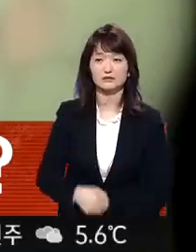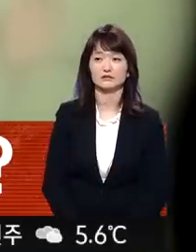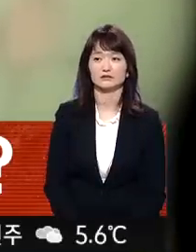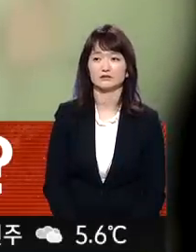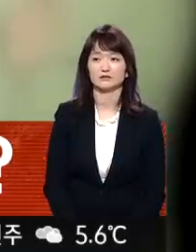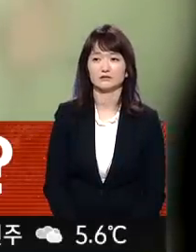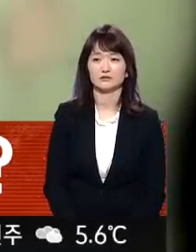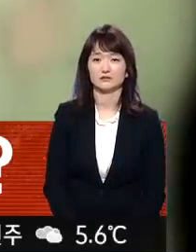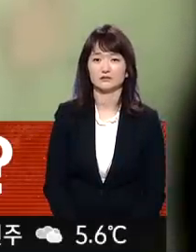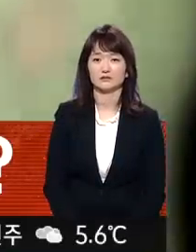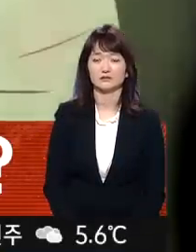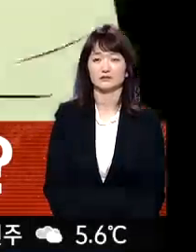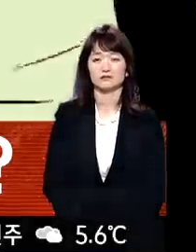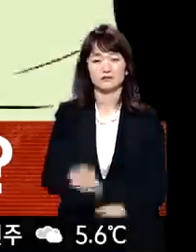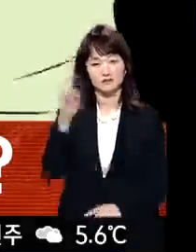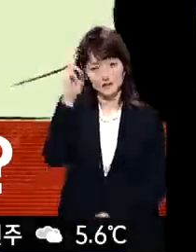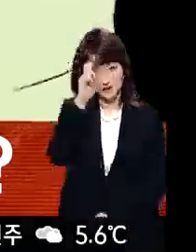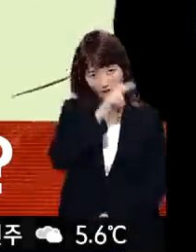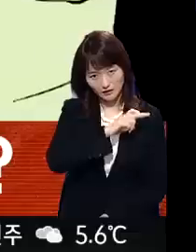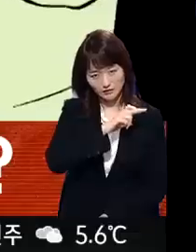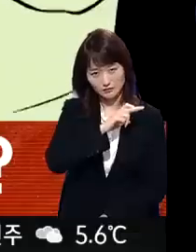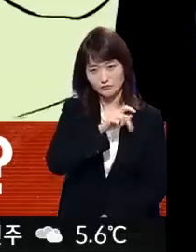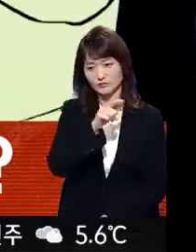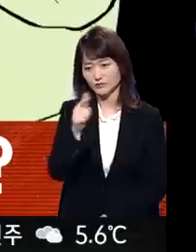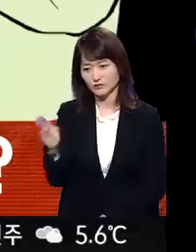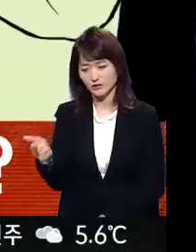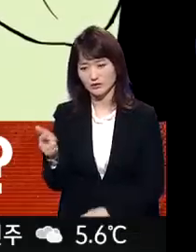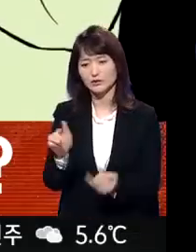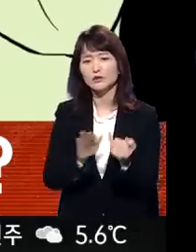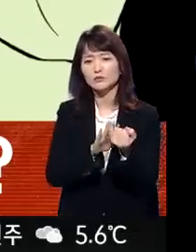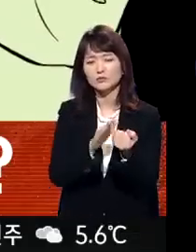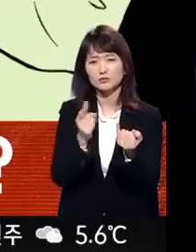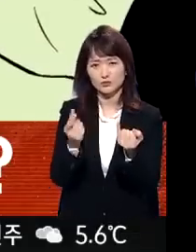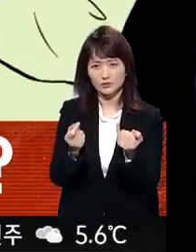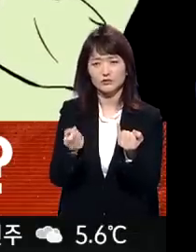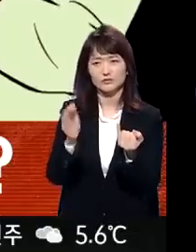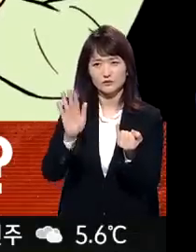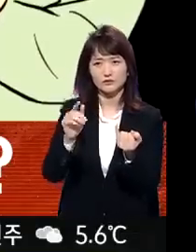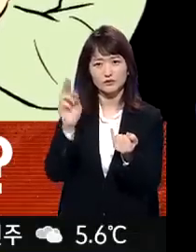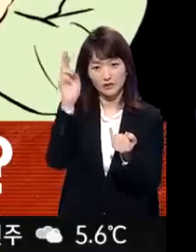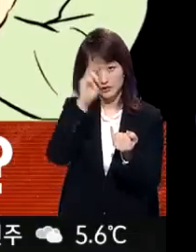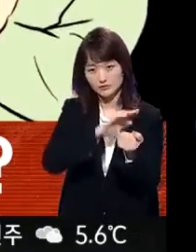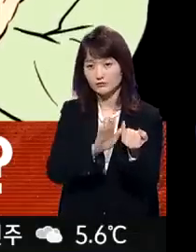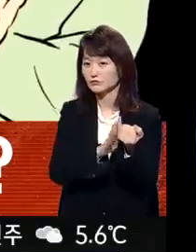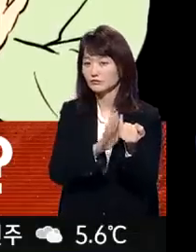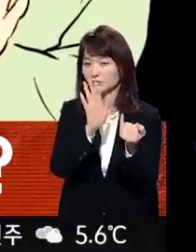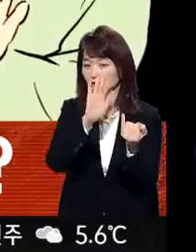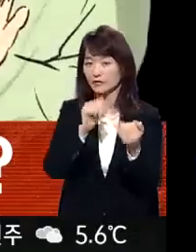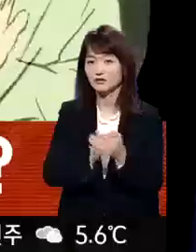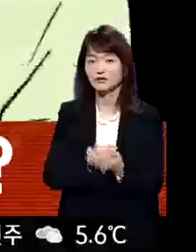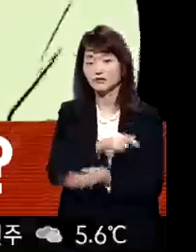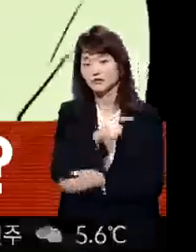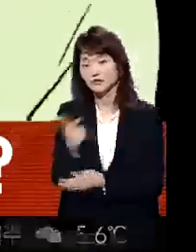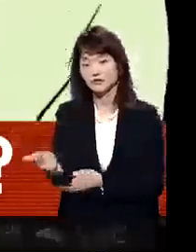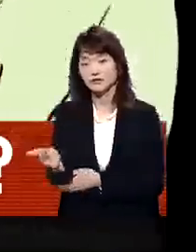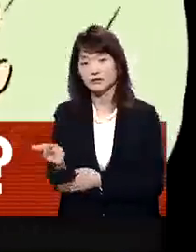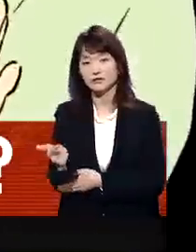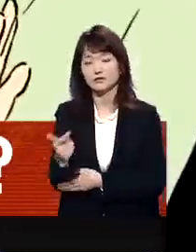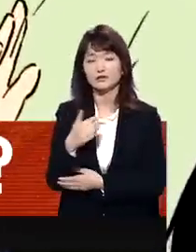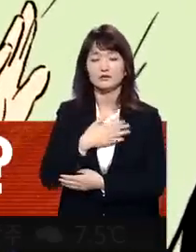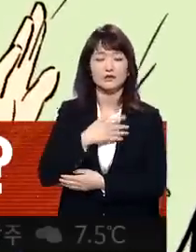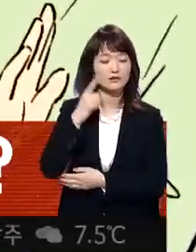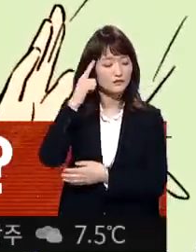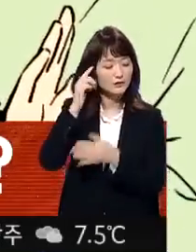앞뒤가 똑같으면 돼요. 아침에도 똑같고 저녁에도 똑같으면 문제가 없는데 아침에는 전혀 터치 안 하다가 저녁에만 그것도 나의